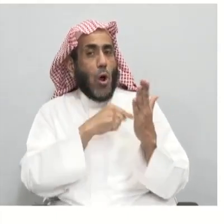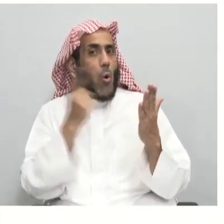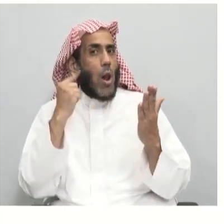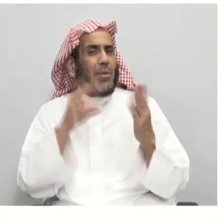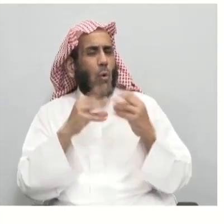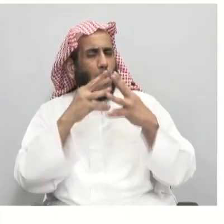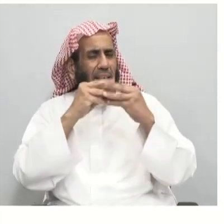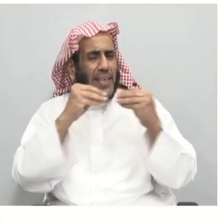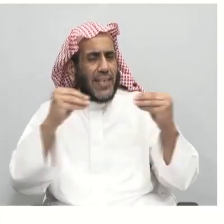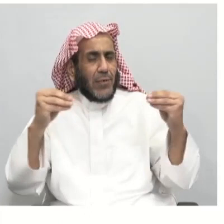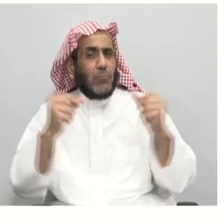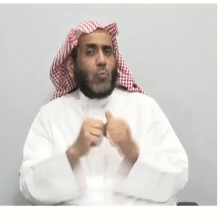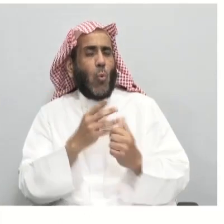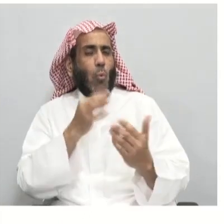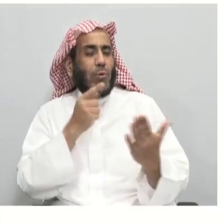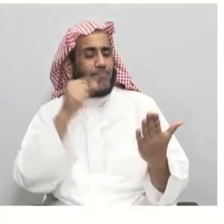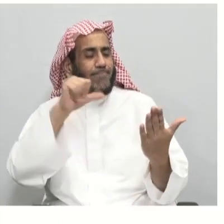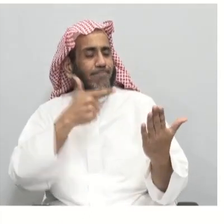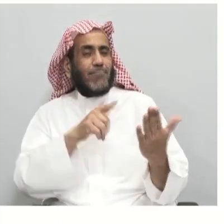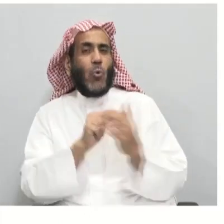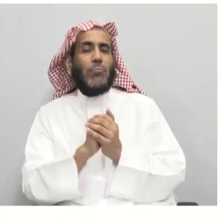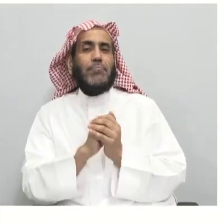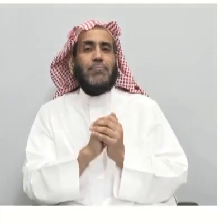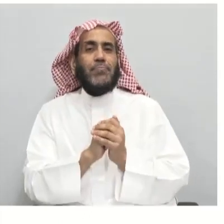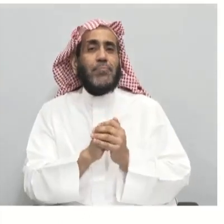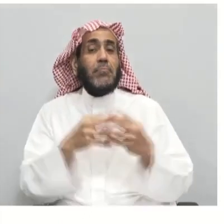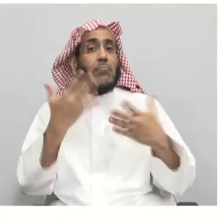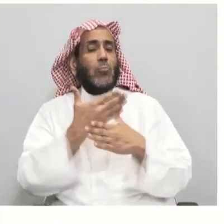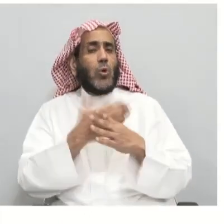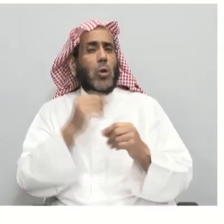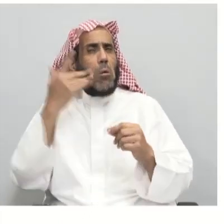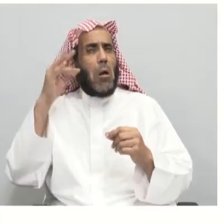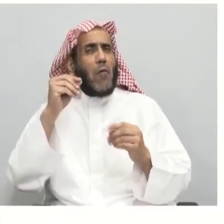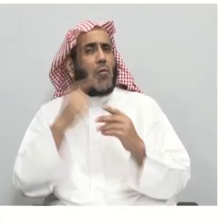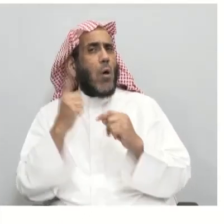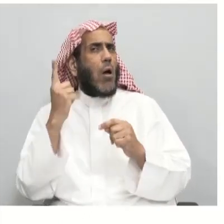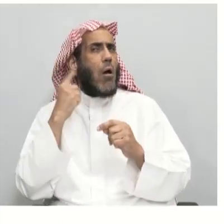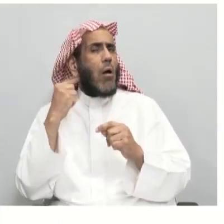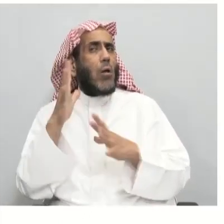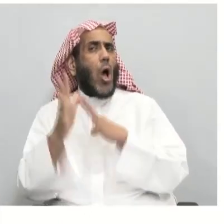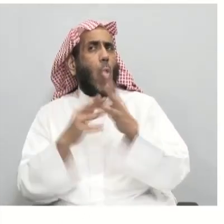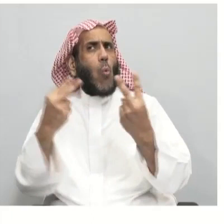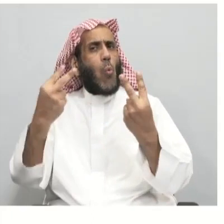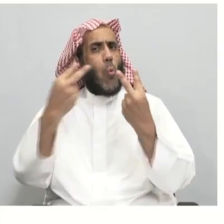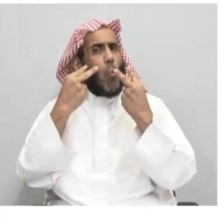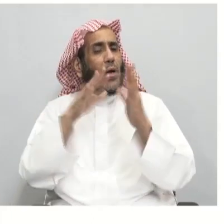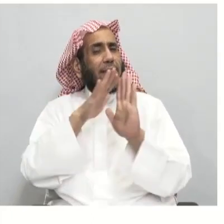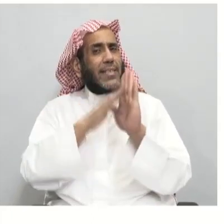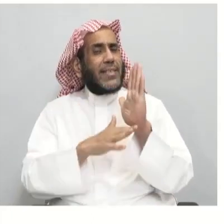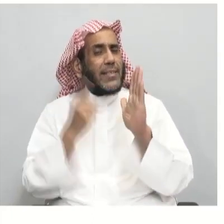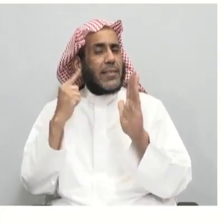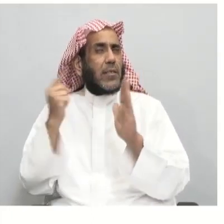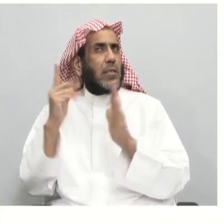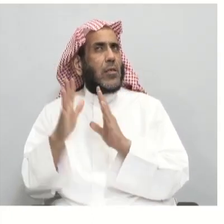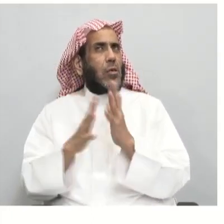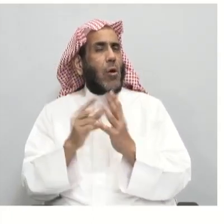وتحليلها وتحليلها وتذوقها ونقدها تعليل الراي فيما استمع اليه في نص الاستماع